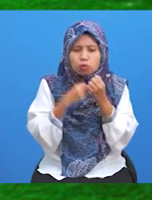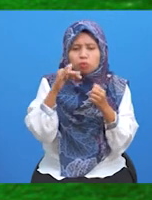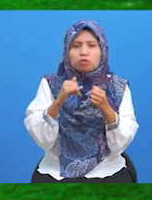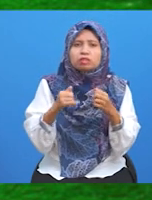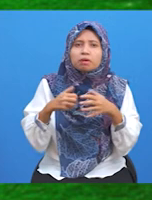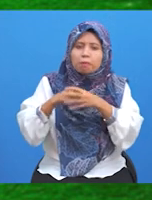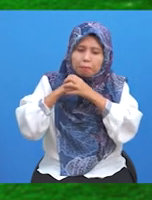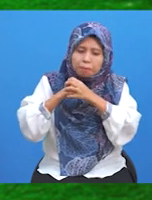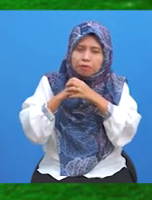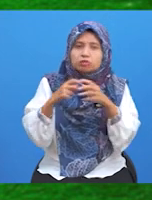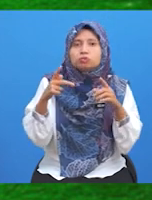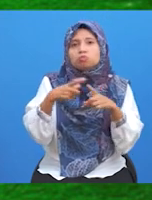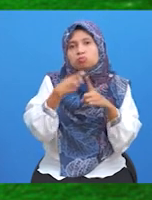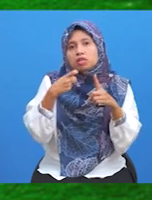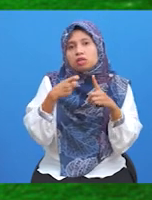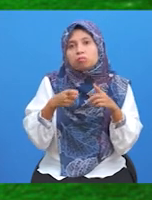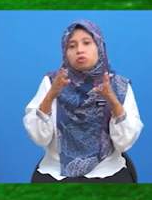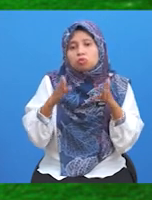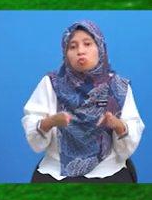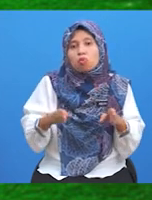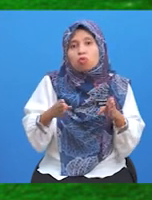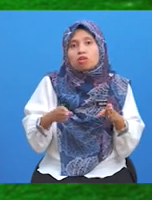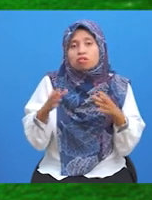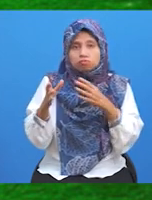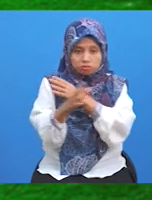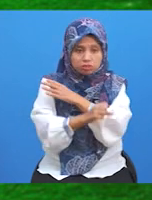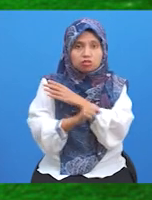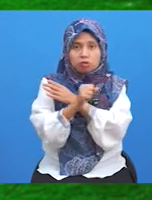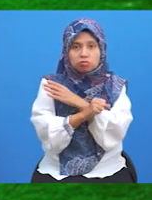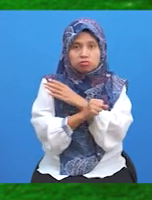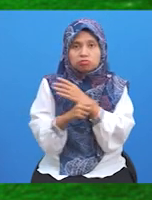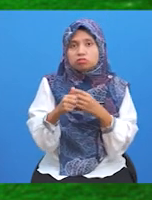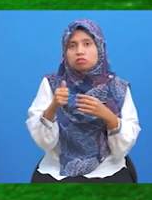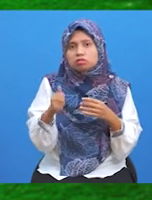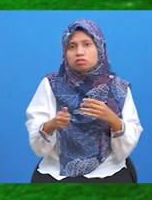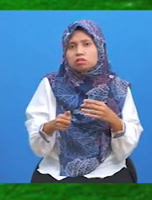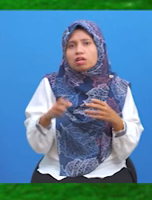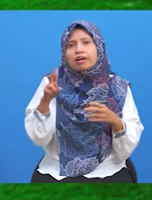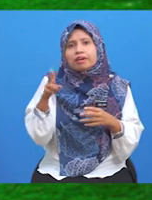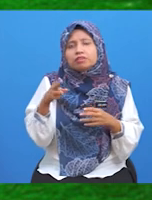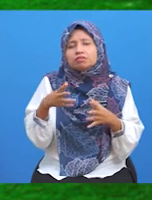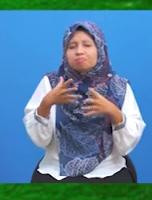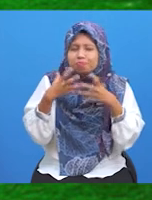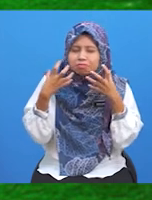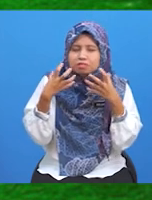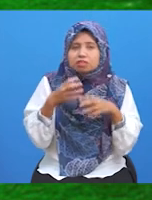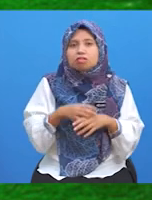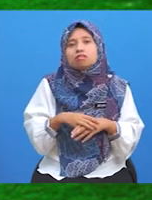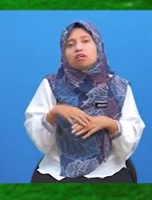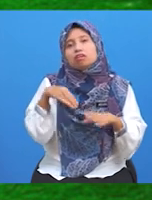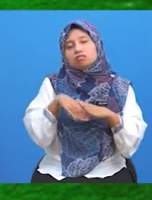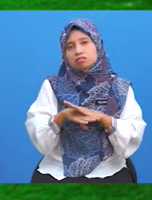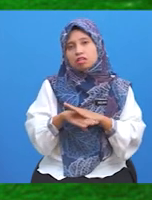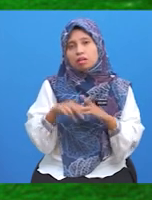padu di kalangan penduduk tempatan di Sarawak. Sebaliknya, ia menimbulkan kemarahan di